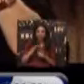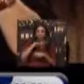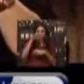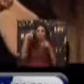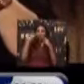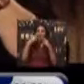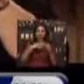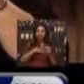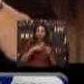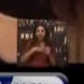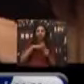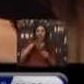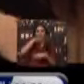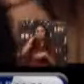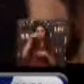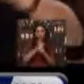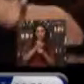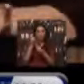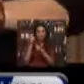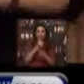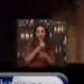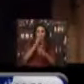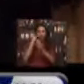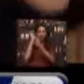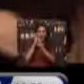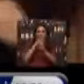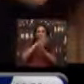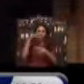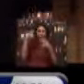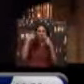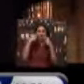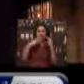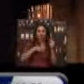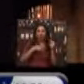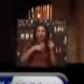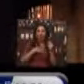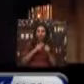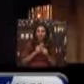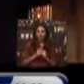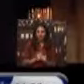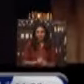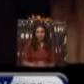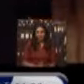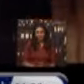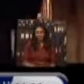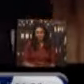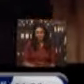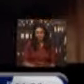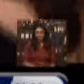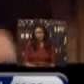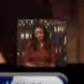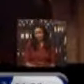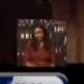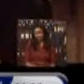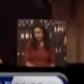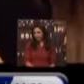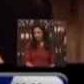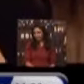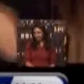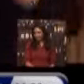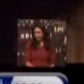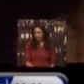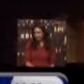مفيش. تريهم كلهم سابوا الاستوديو بميتين على روحهم من الضحك من بعيد، وسايبين الكاميرا دايره